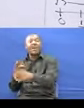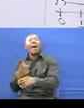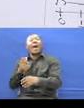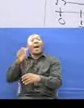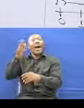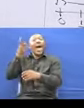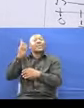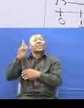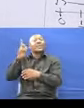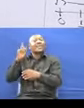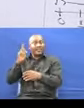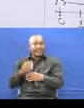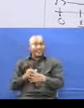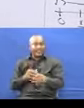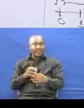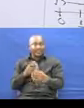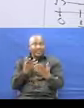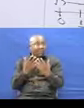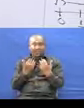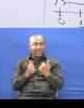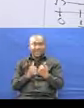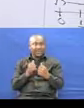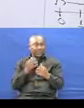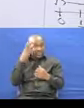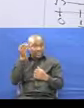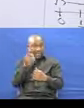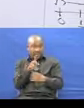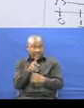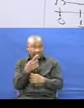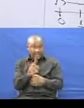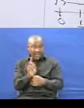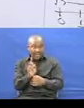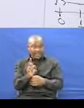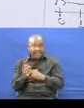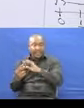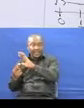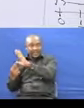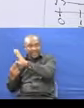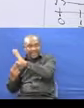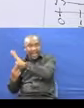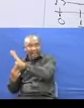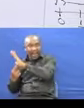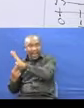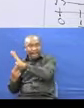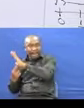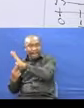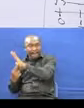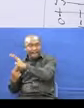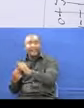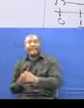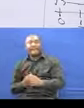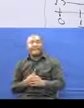Asili, sawa. Nitaka usisahau. Tunaiweka hii saba. Zina asili moja, asili yake saba. Kwa hiyo tunaweka chini